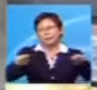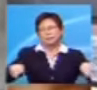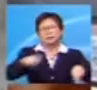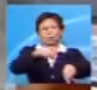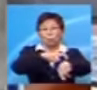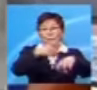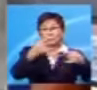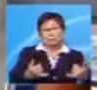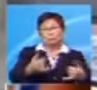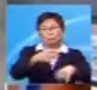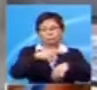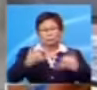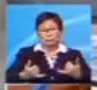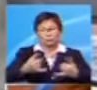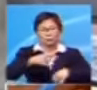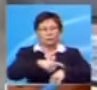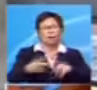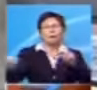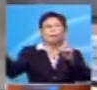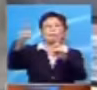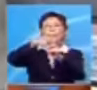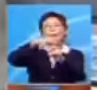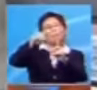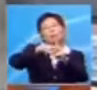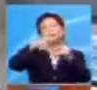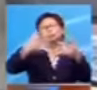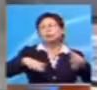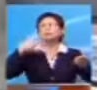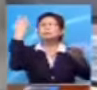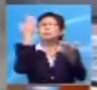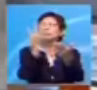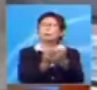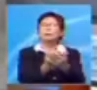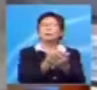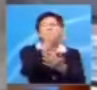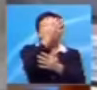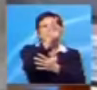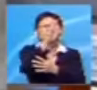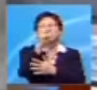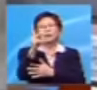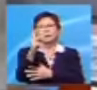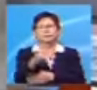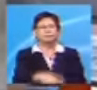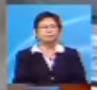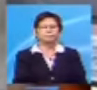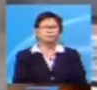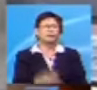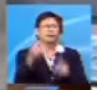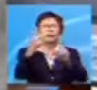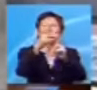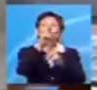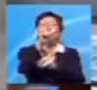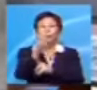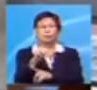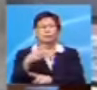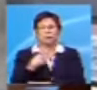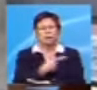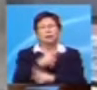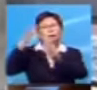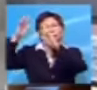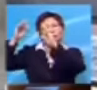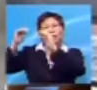waktu ini permohonan telah mencapai 19000 ke Um dan kami